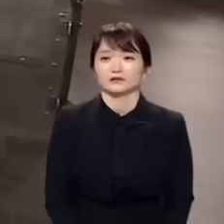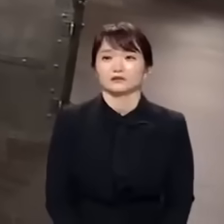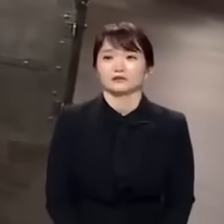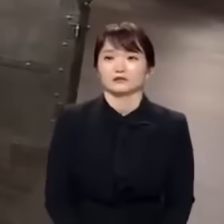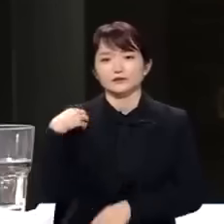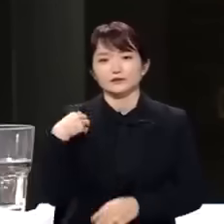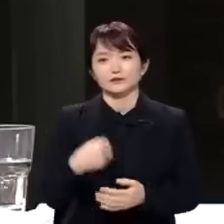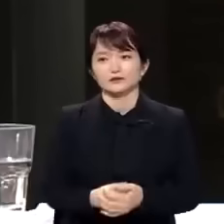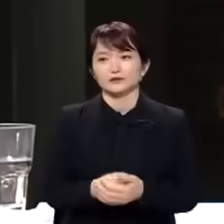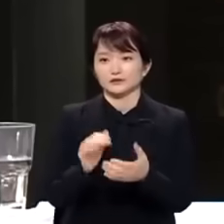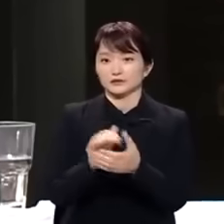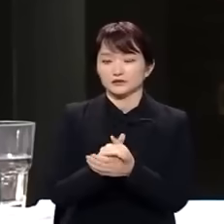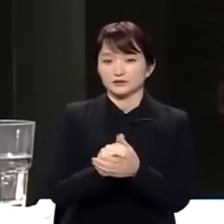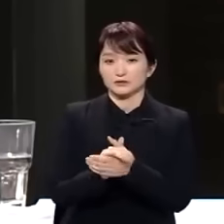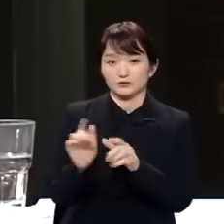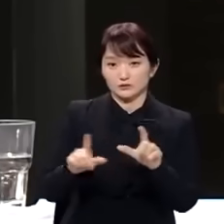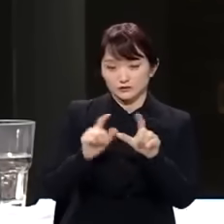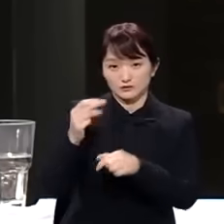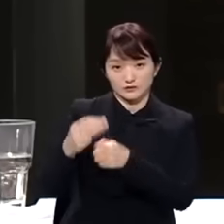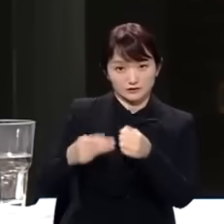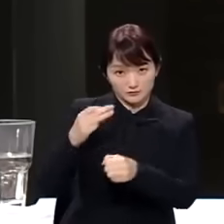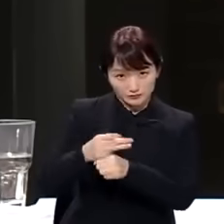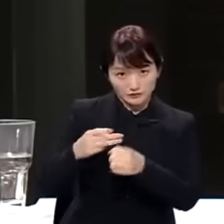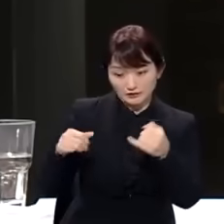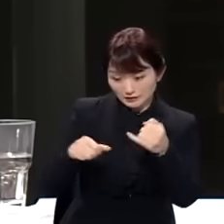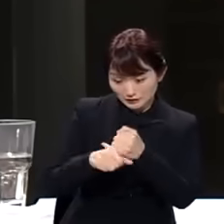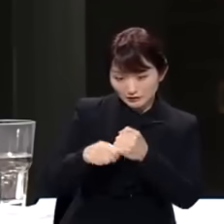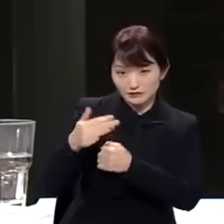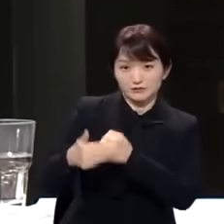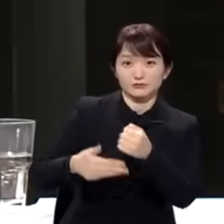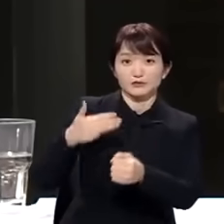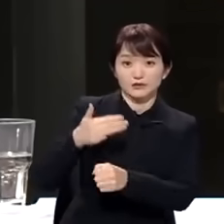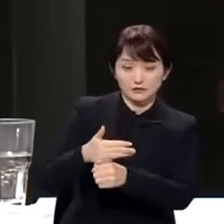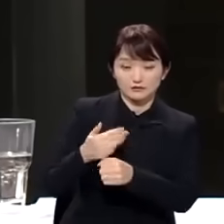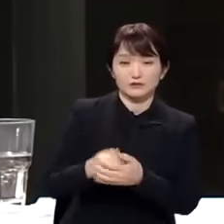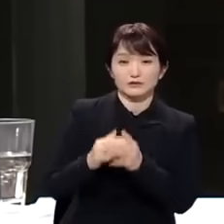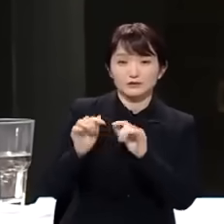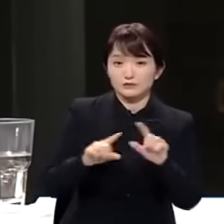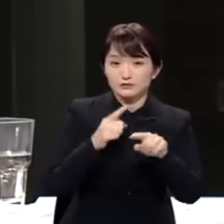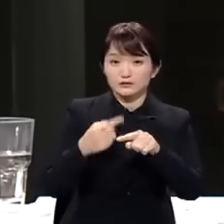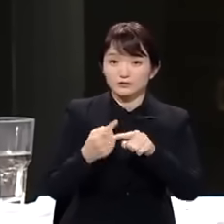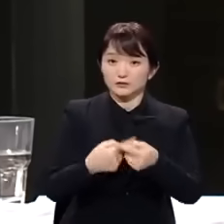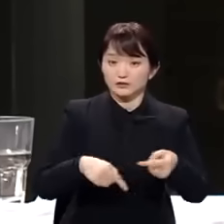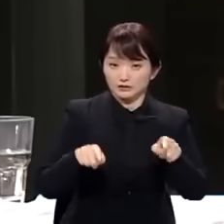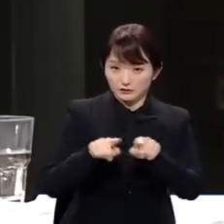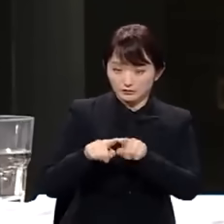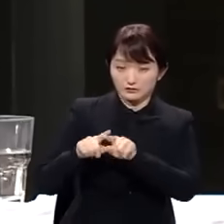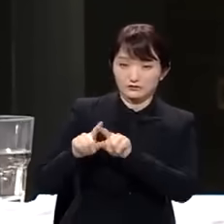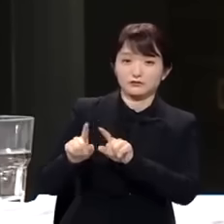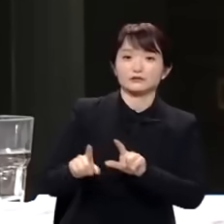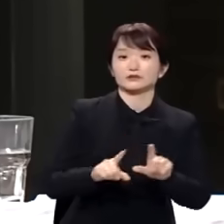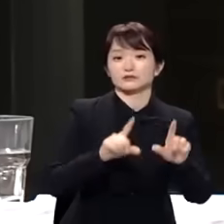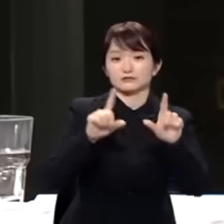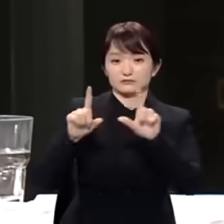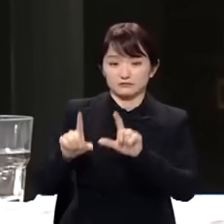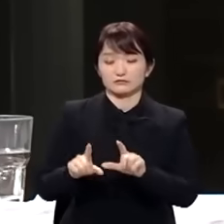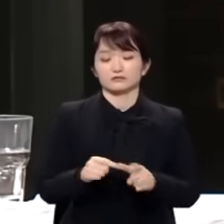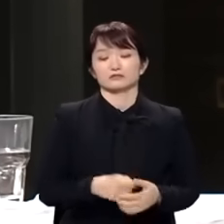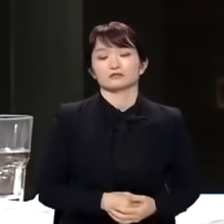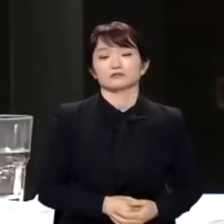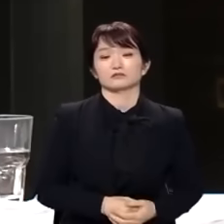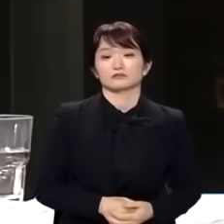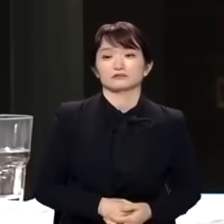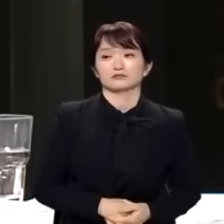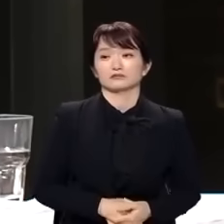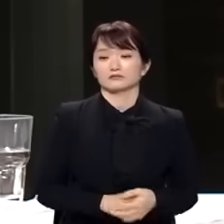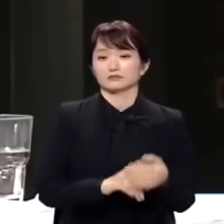친구로 지낸 지 13년, 사귄 지는 8년, 인생의 절반 이상을 함께 했는데 이게 뭐 더 말할 필요도 없는 사이죠. 게다가요,